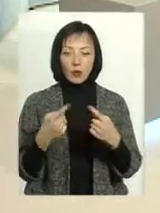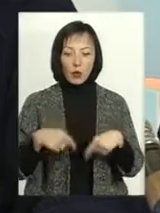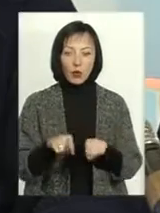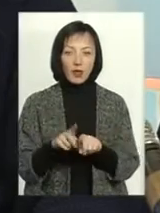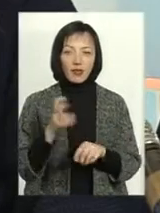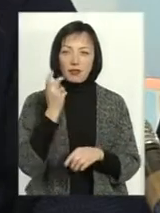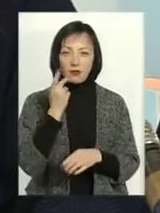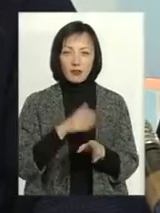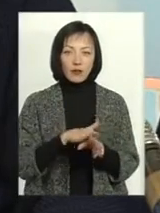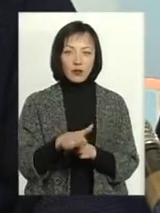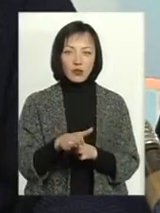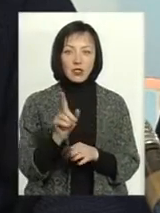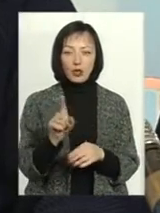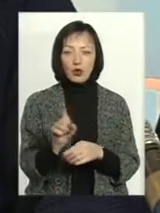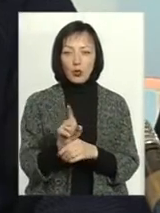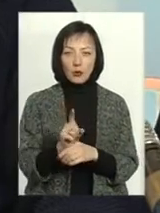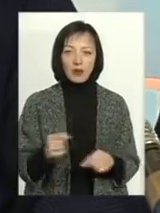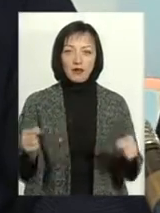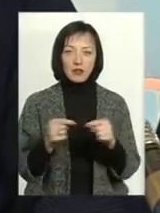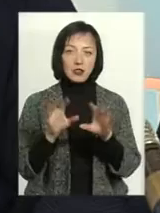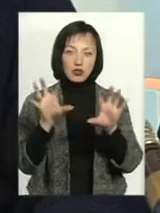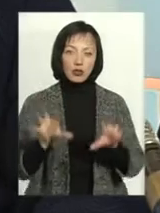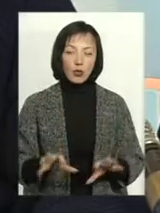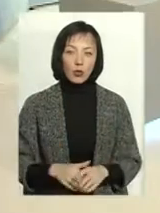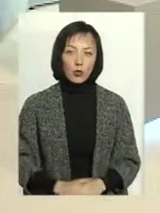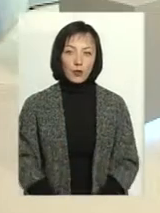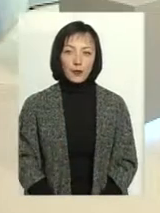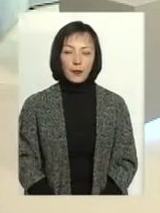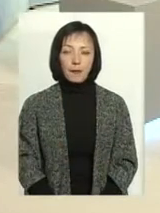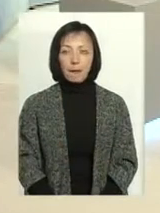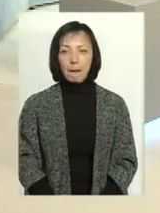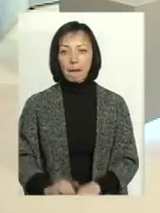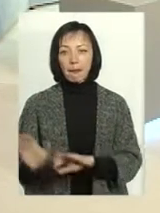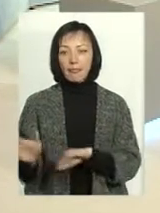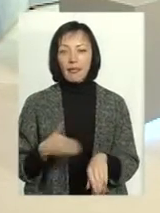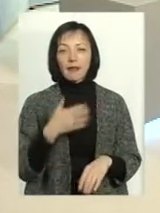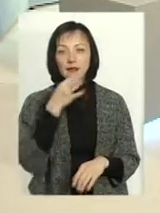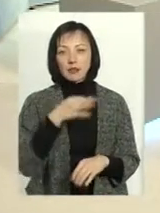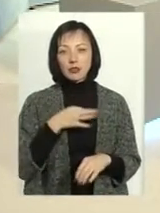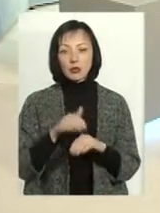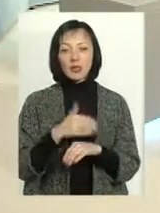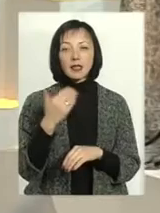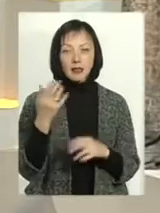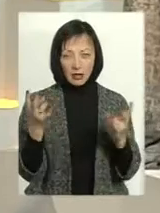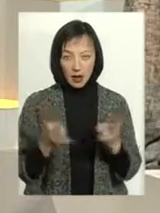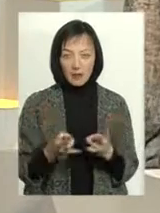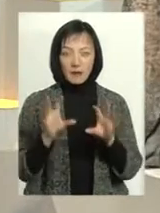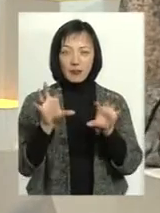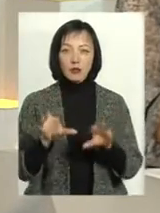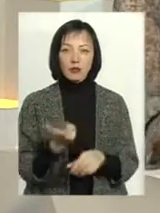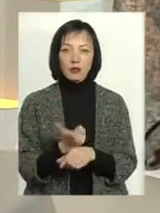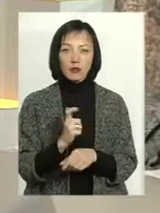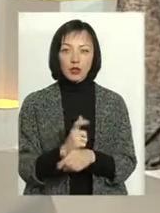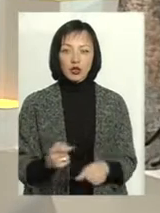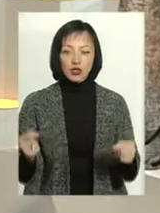не завжди дотримуються тих норм, які визначені законодавством. Скажіть, будь ласка, чи треба, на вашу думку, в законодавстві більш,